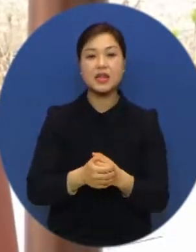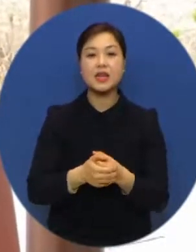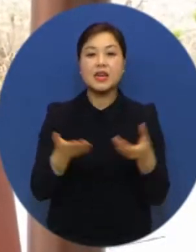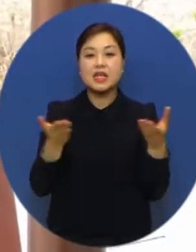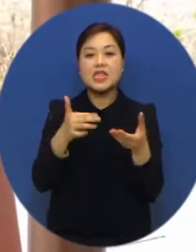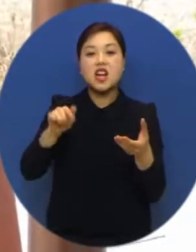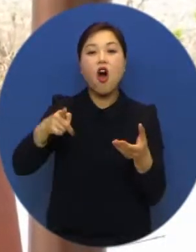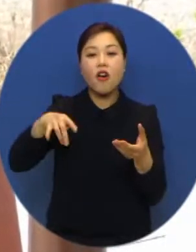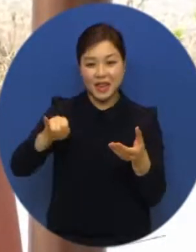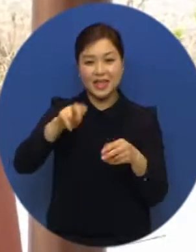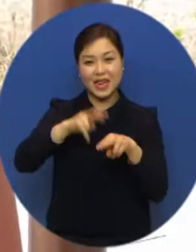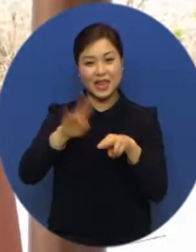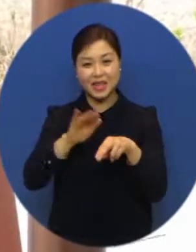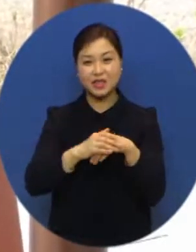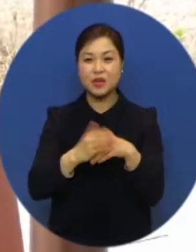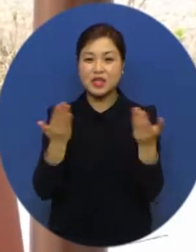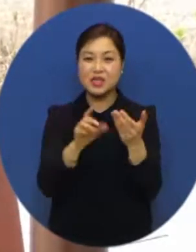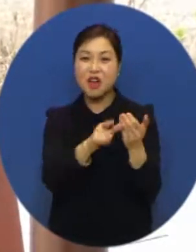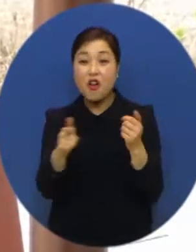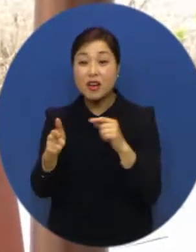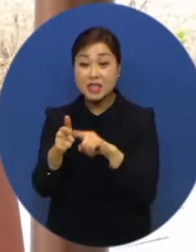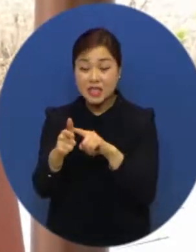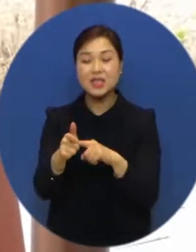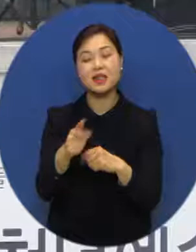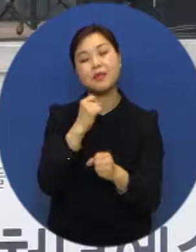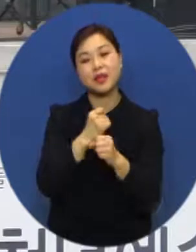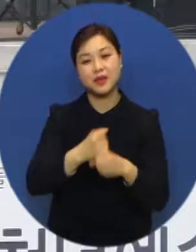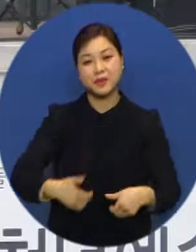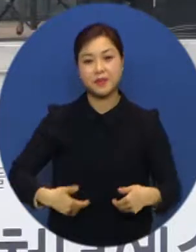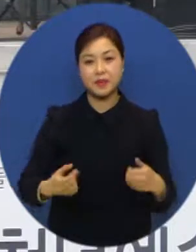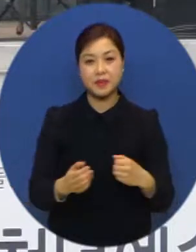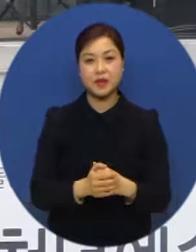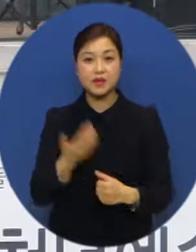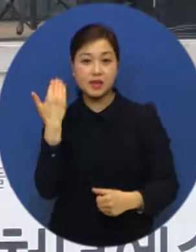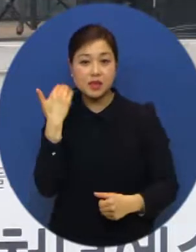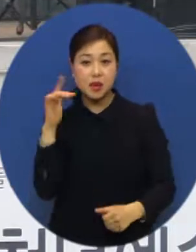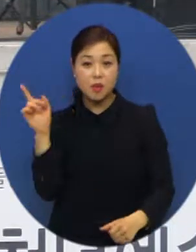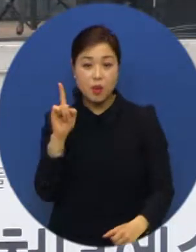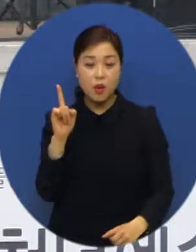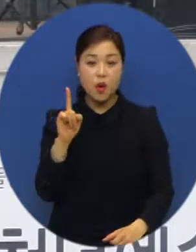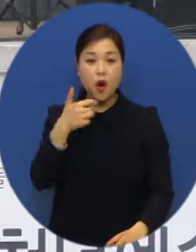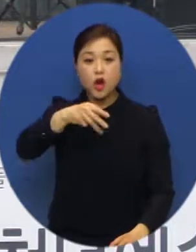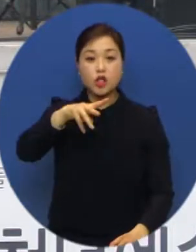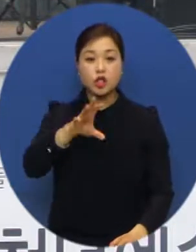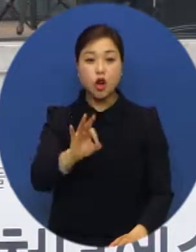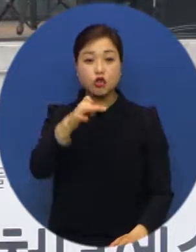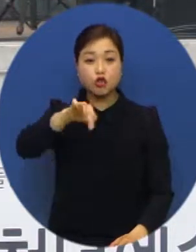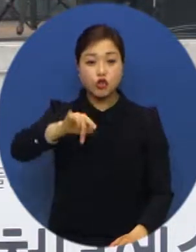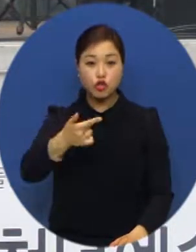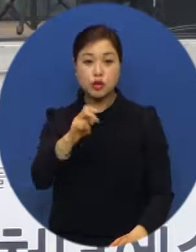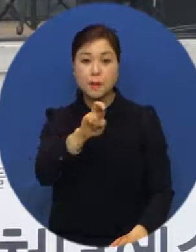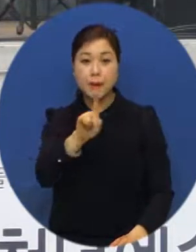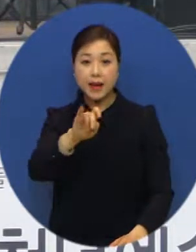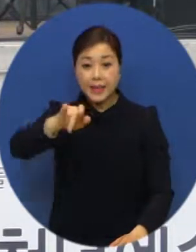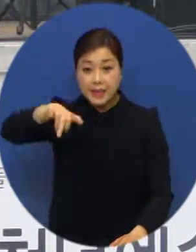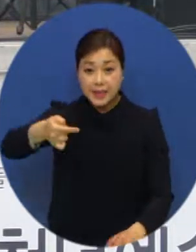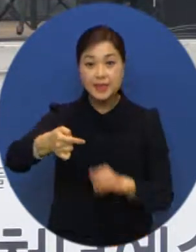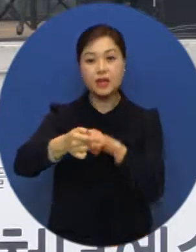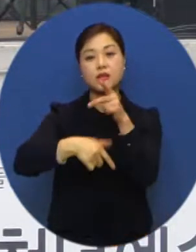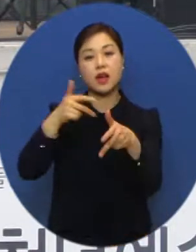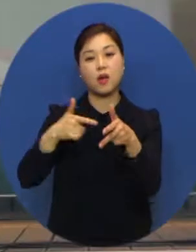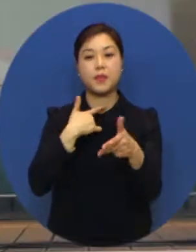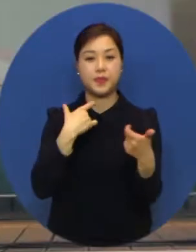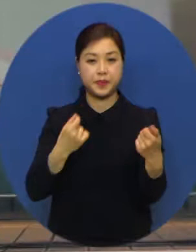해내야 된다고 보여집니다. 네. 최근에 청춘 마이크라는 사업들이 이번에 진행이 됐어요.